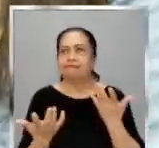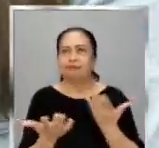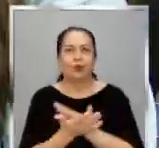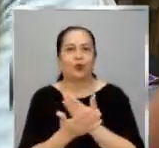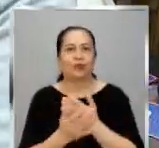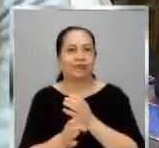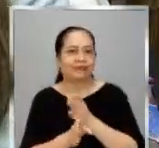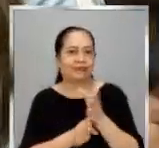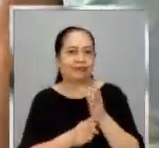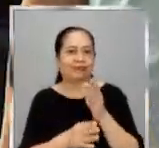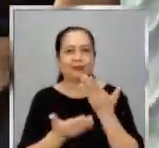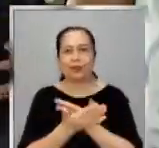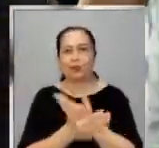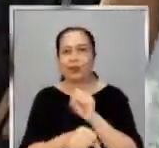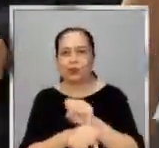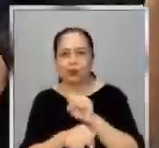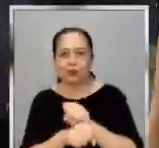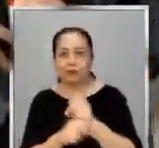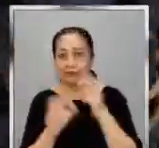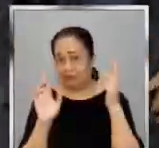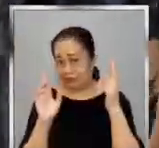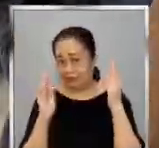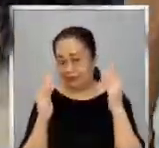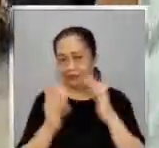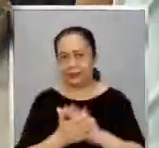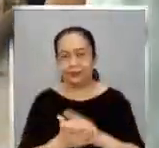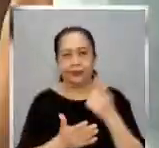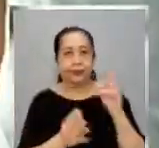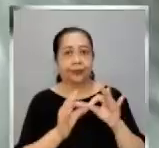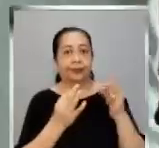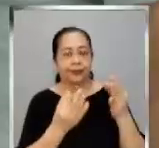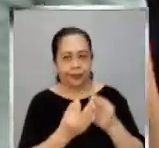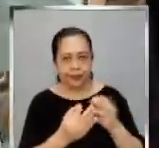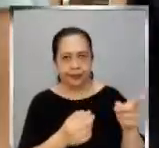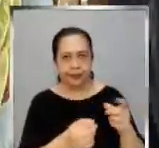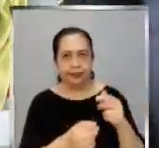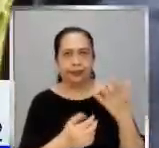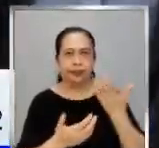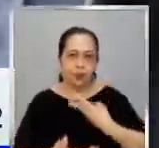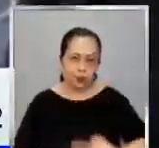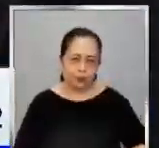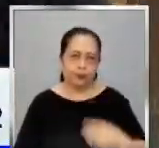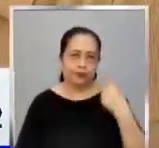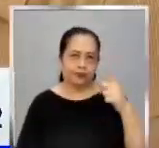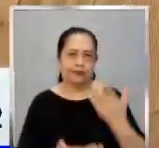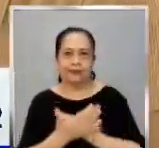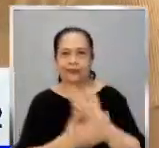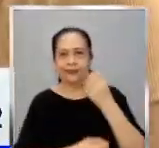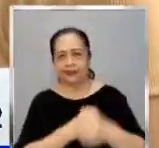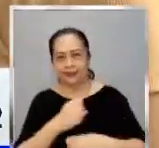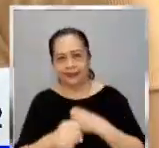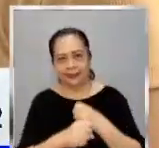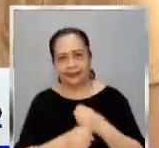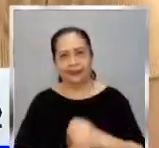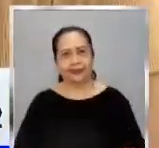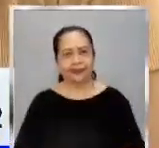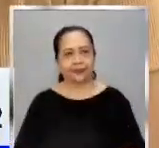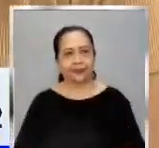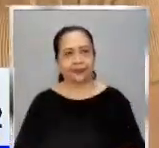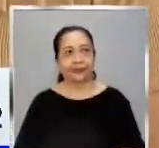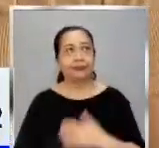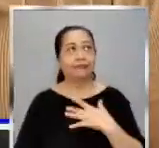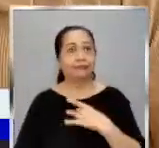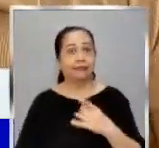tas bagong work sana. Para sa pamilya naman ang hiling ng iba para sa bagong taon. Gusto ko